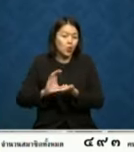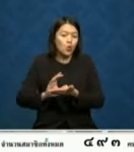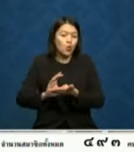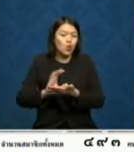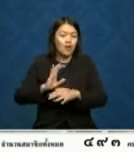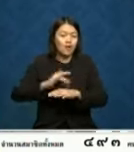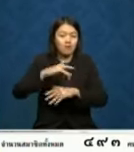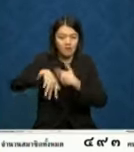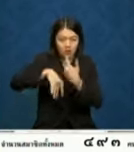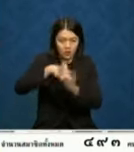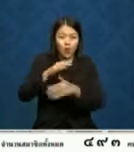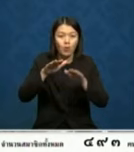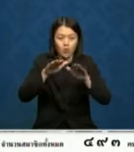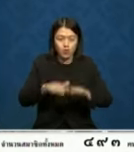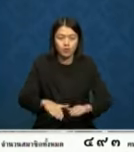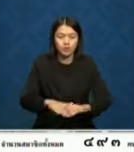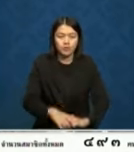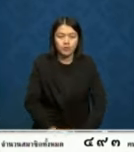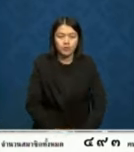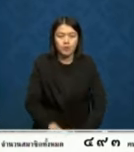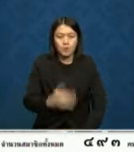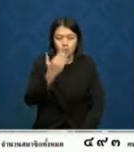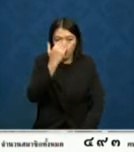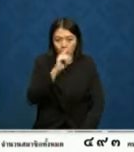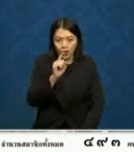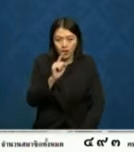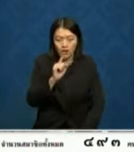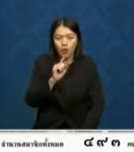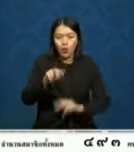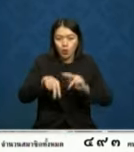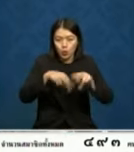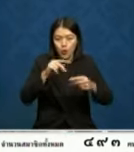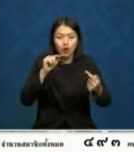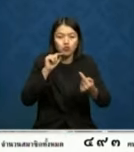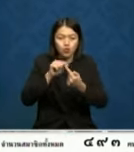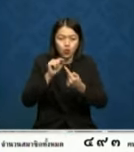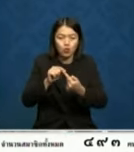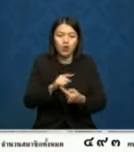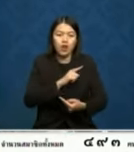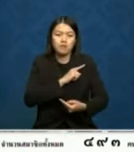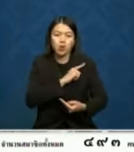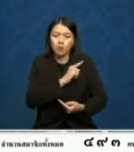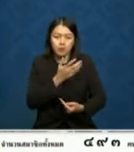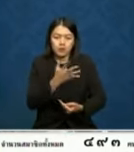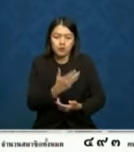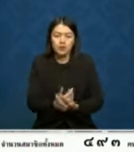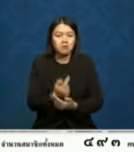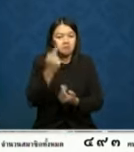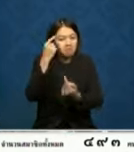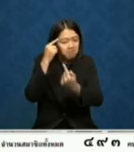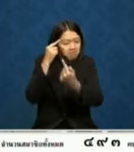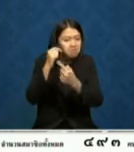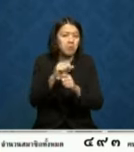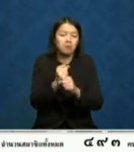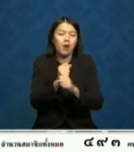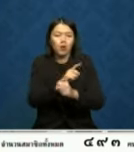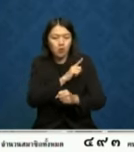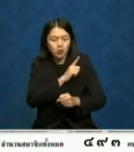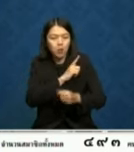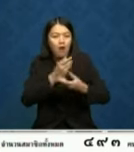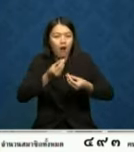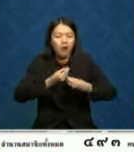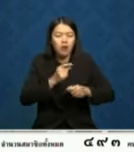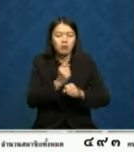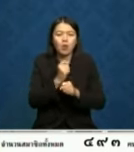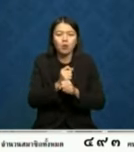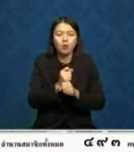กระทรวงทรัพยากรธรรมชาติและสิ่งแวดล้อมเนื่องจากว่าเป็นผู้ที่ดูแลโดยตรงแต่ไม่ปฏิบัติตามพันธกิจหน้าที่ที่ได้รับมอบหมาย